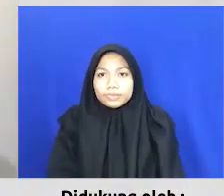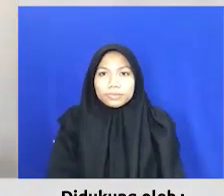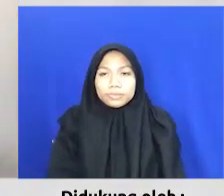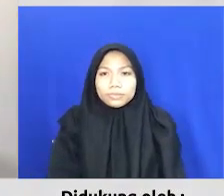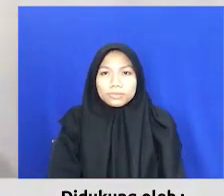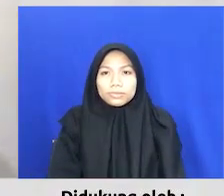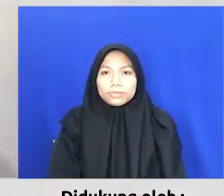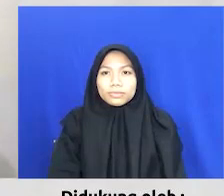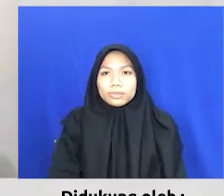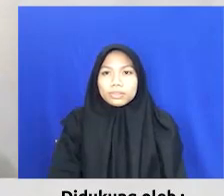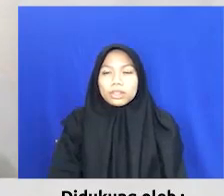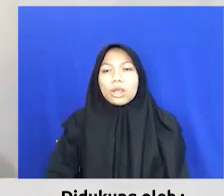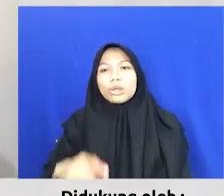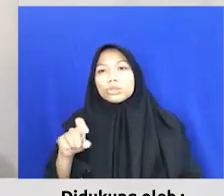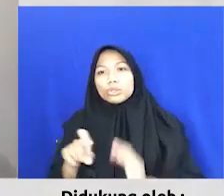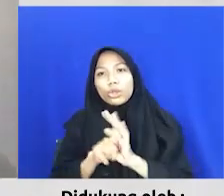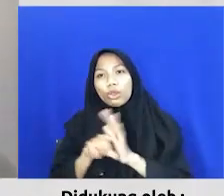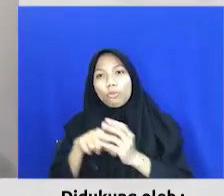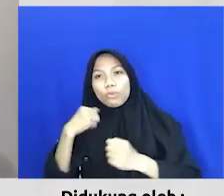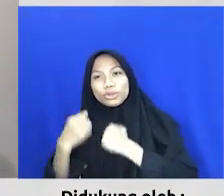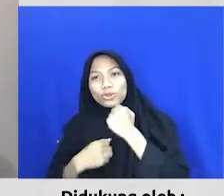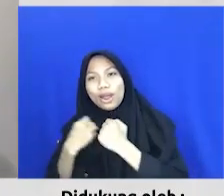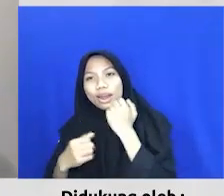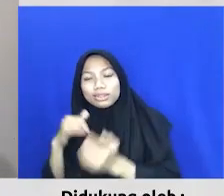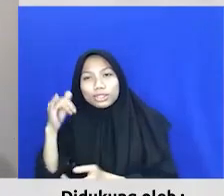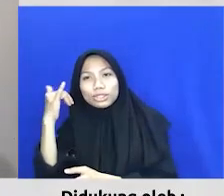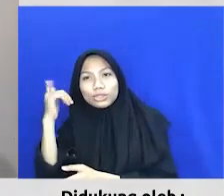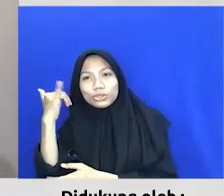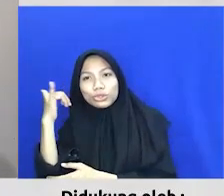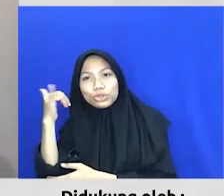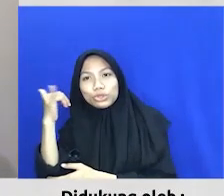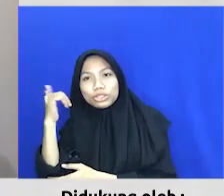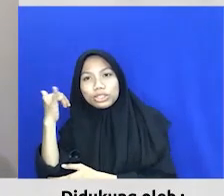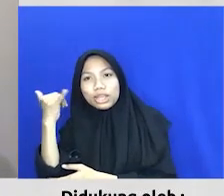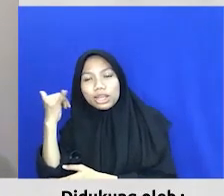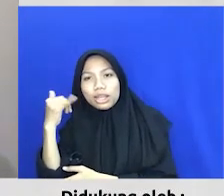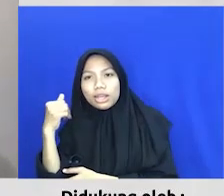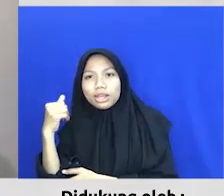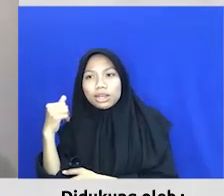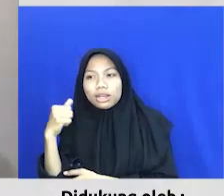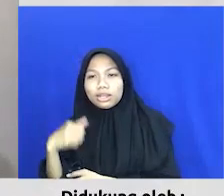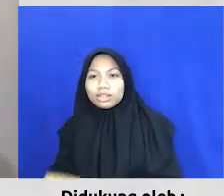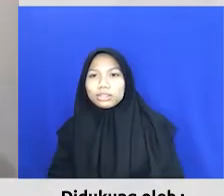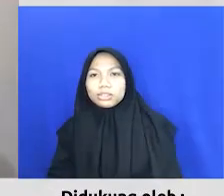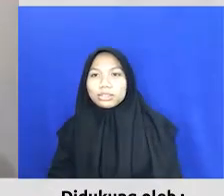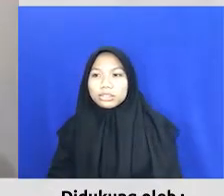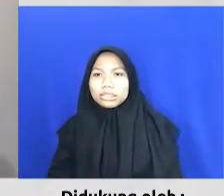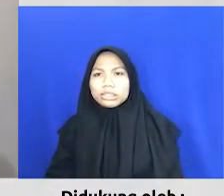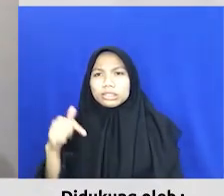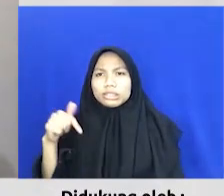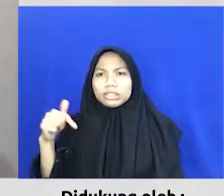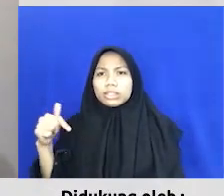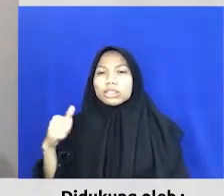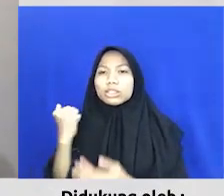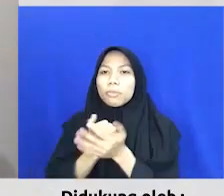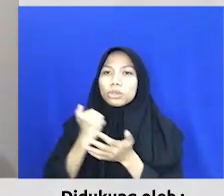dan yang pertama menembus pasar barangkali adalah kan memang krisis